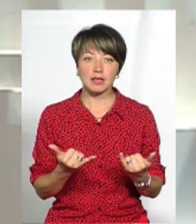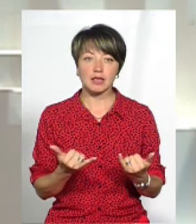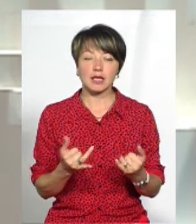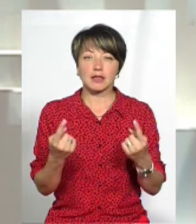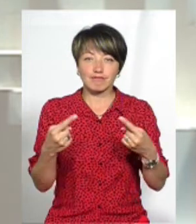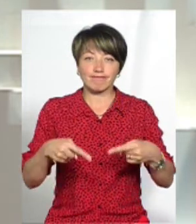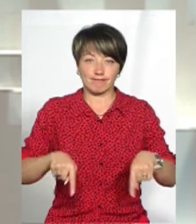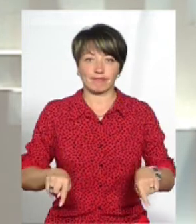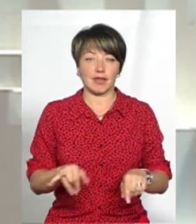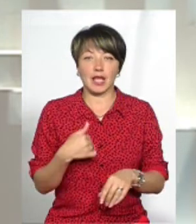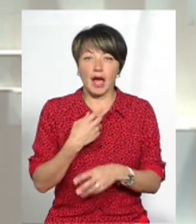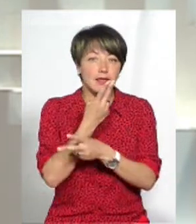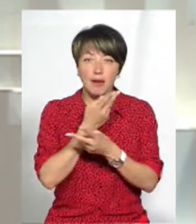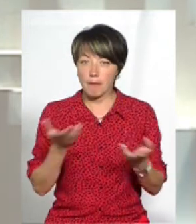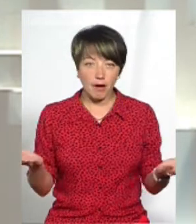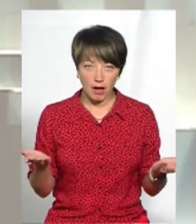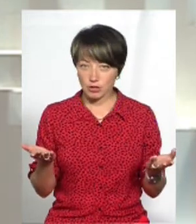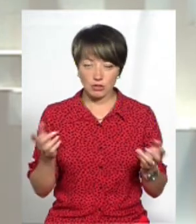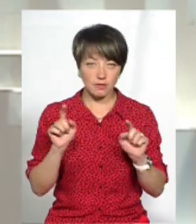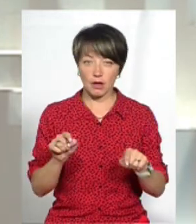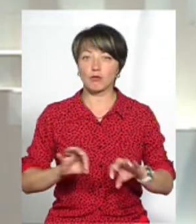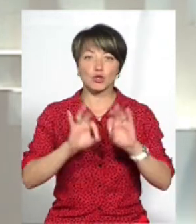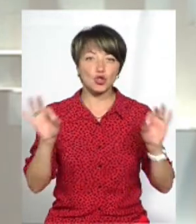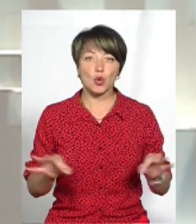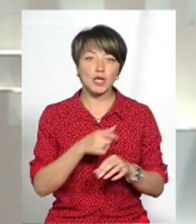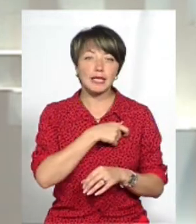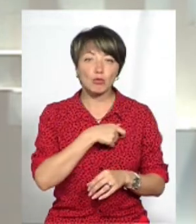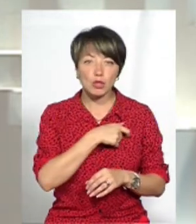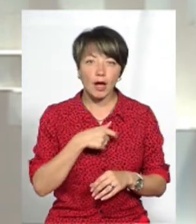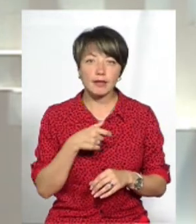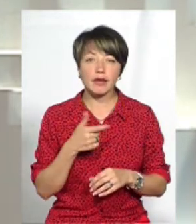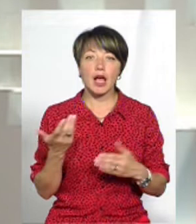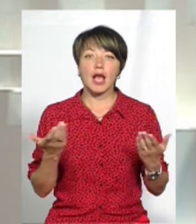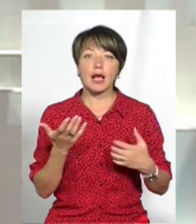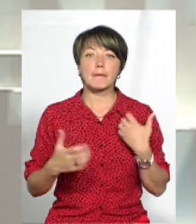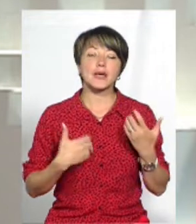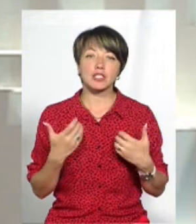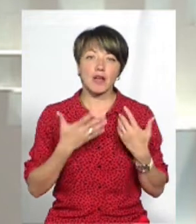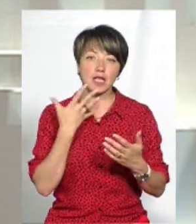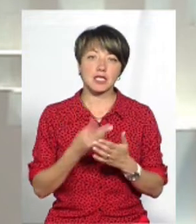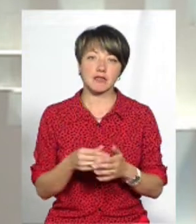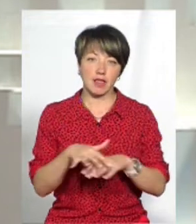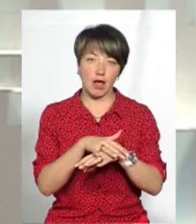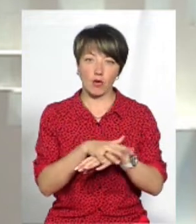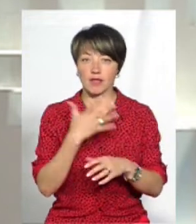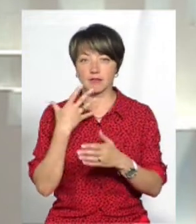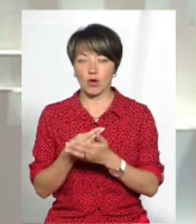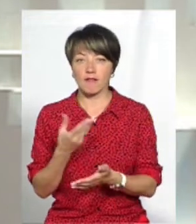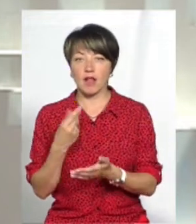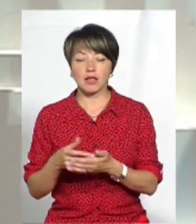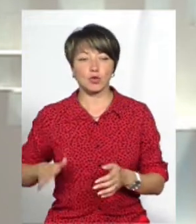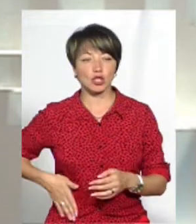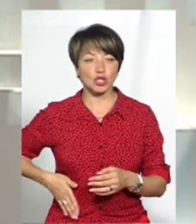на спад. І я не бачив там жодних депутатів, які би переживали за свій народ, а не за свої